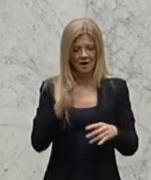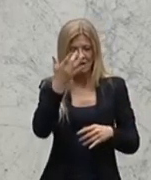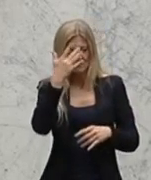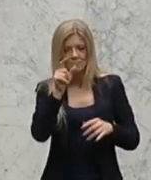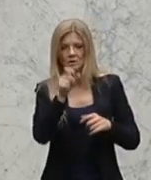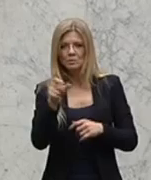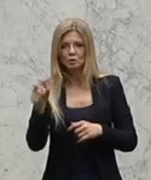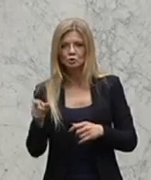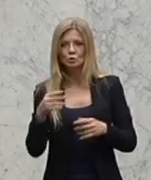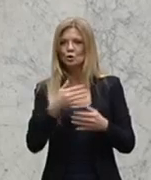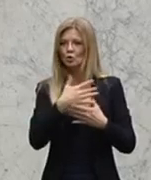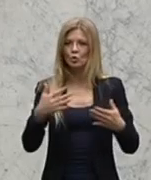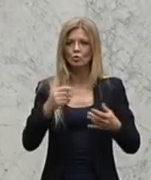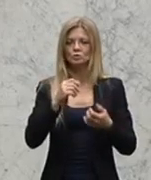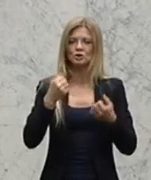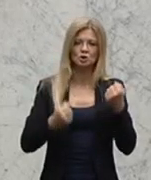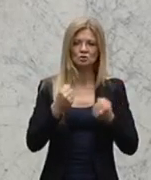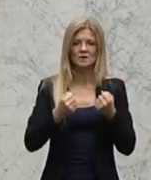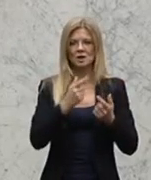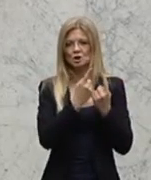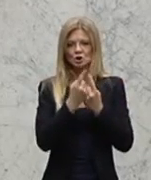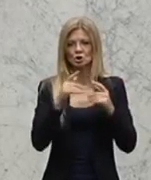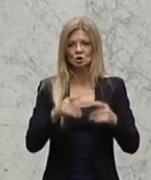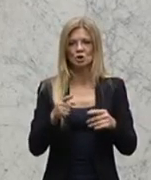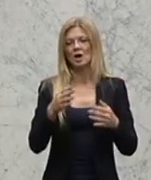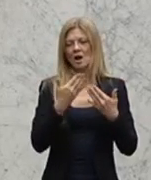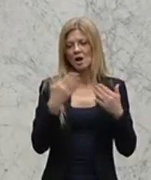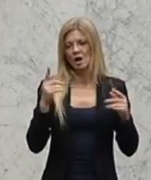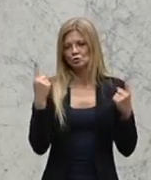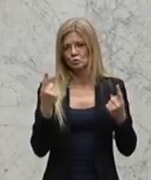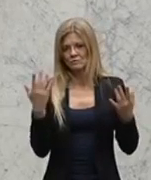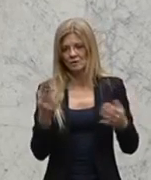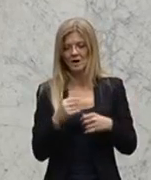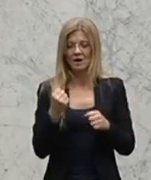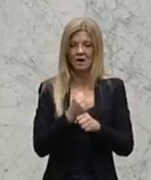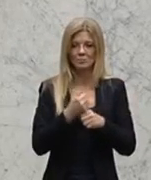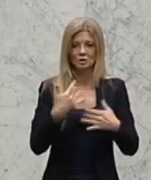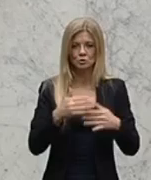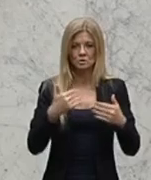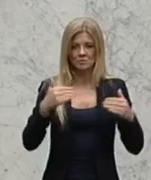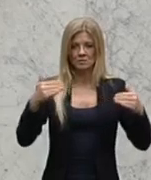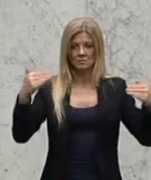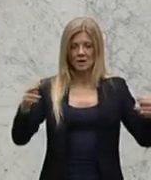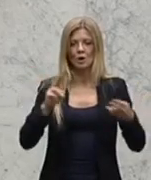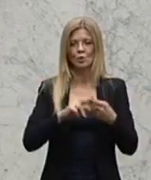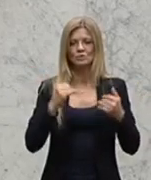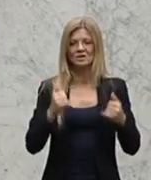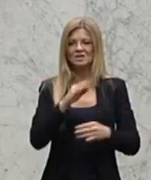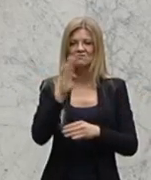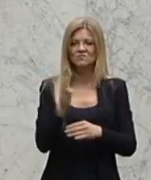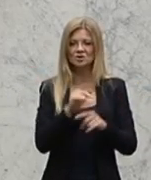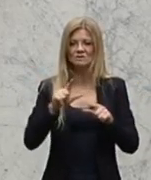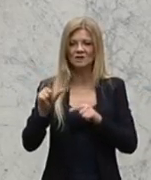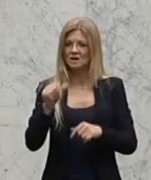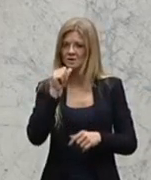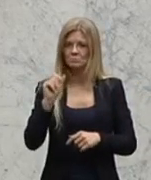Asylwerbern eine schwierige Lage. Die Zahl der Arbeitslosen steigt stetig und die anhaltend schlechtende Wirtschaftslage trägt